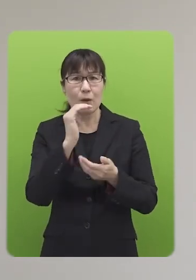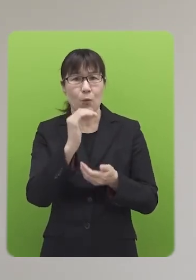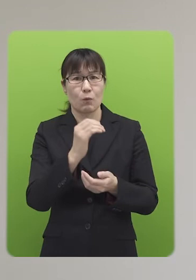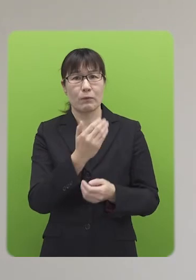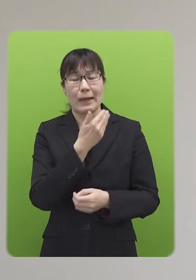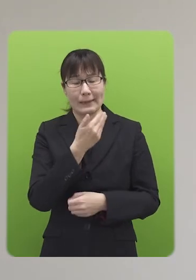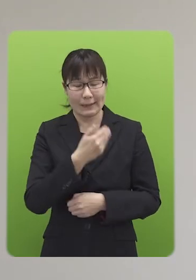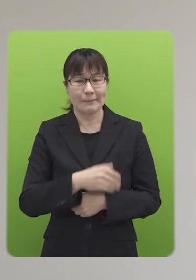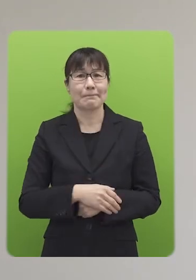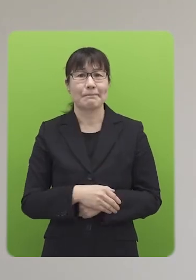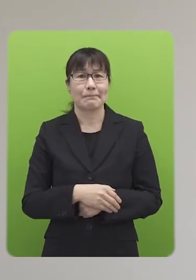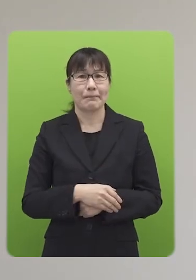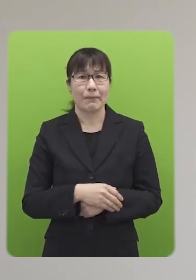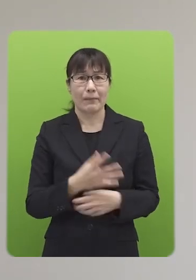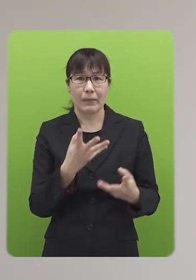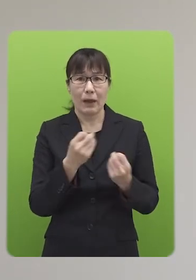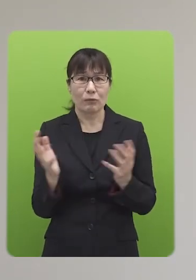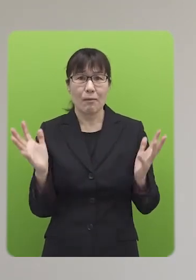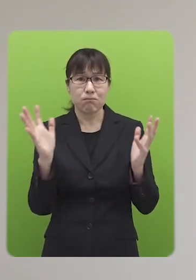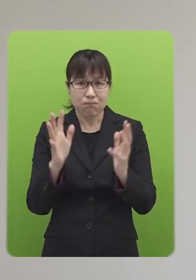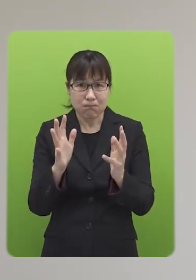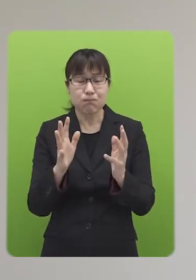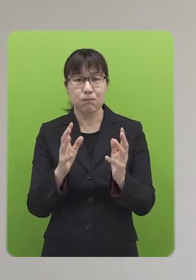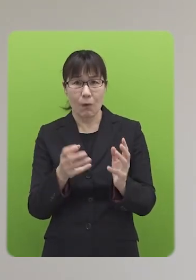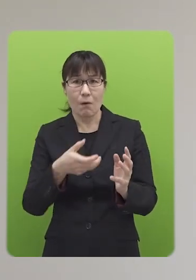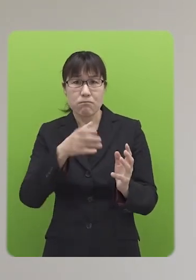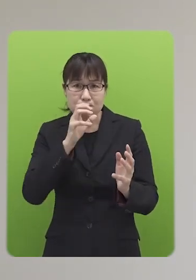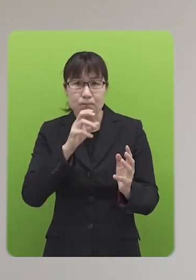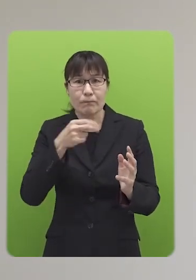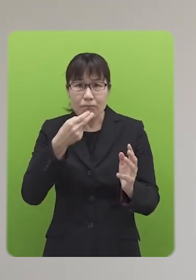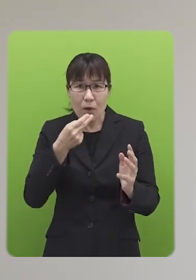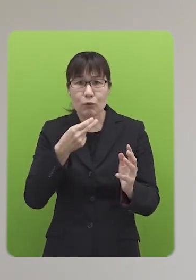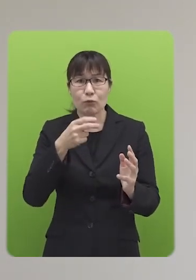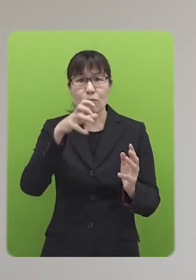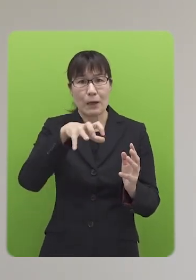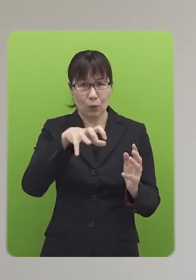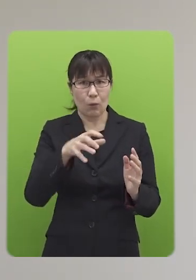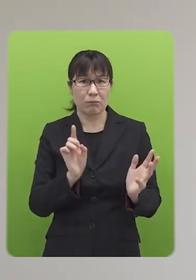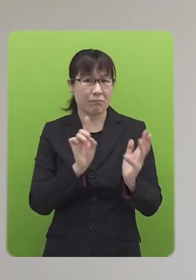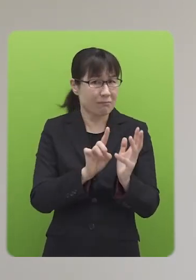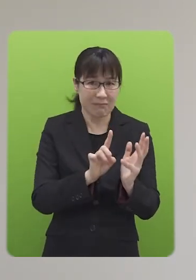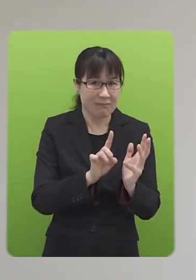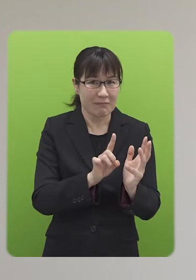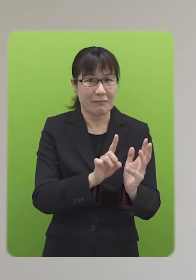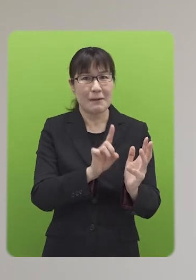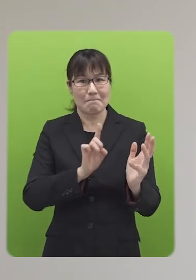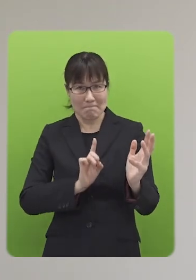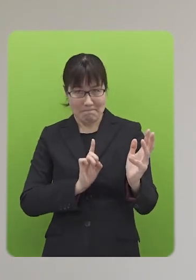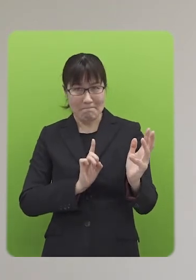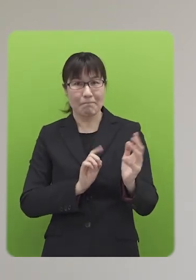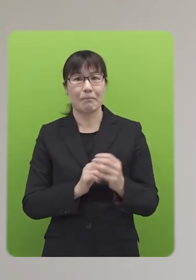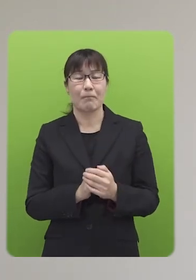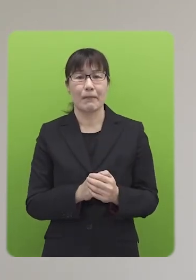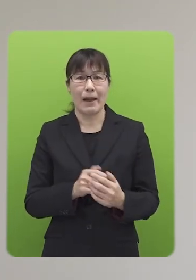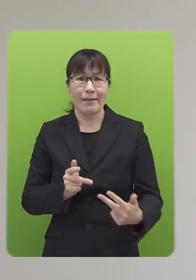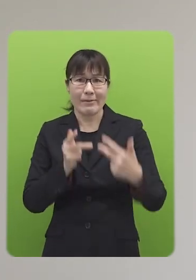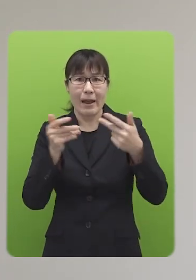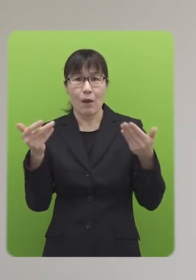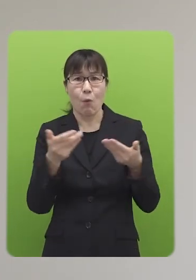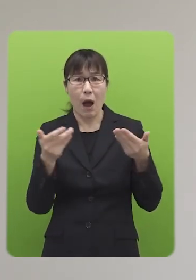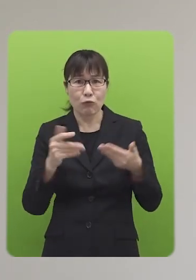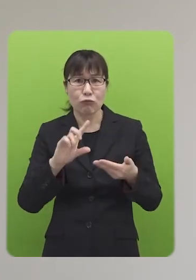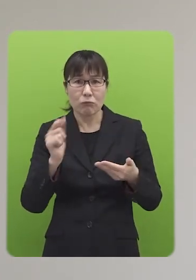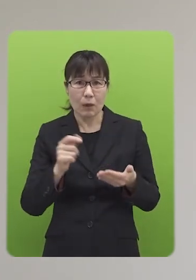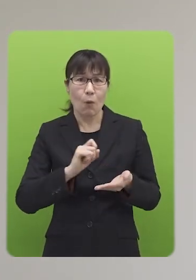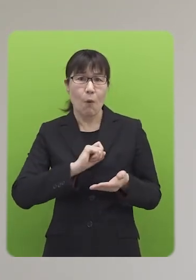。多人数での飲食など感染リスクの高い場所への外出を避け、テレワークなどを積